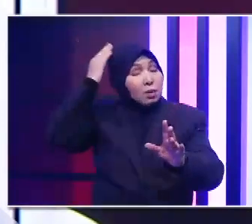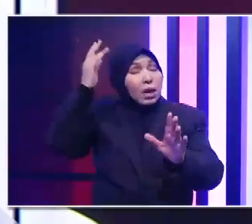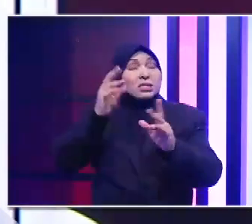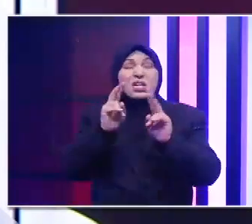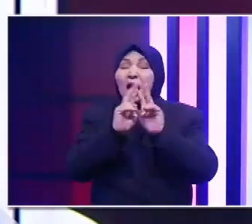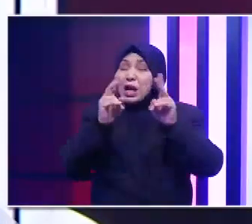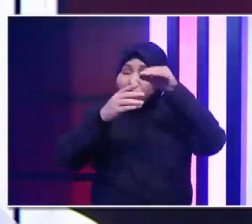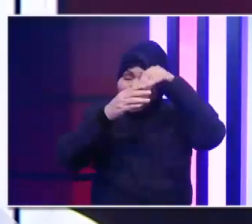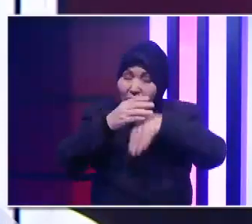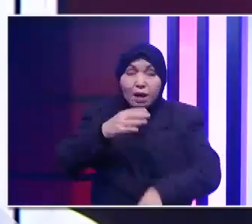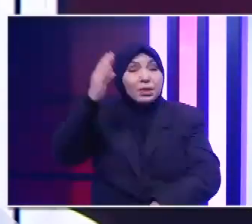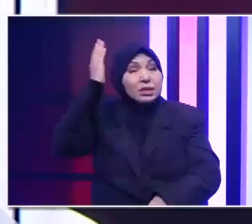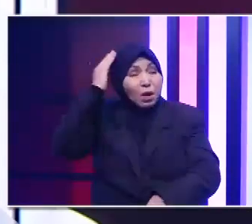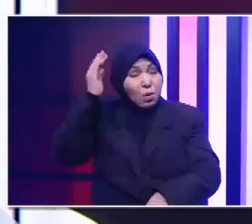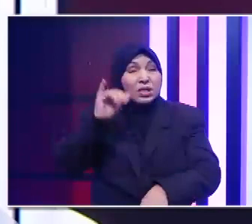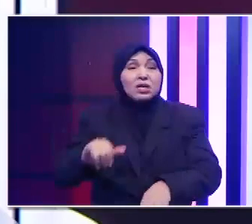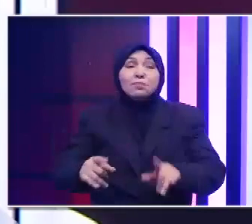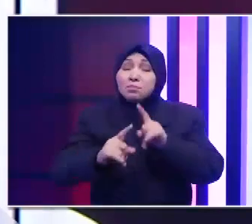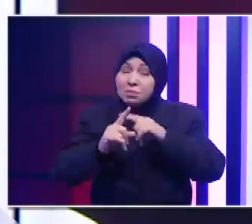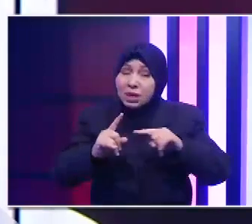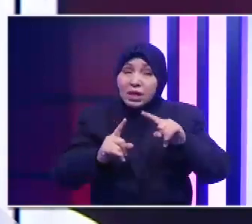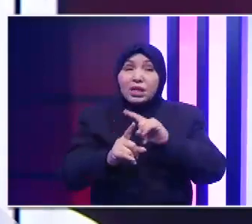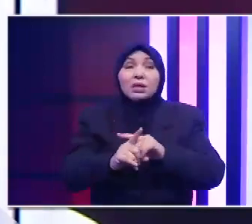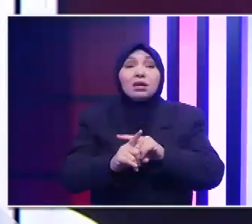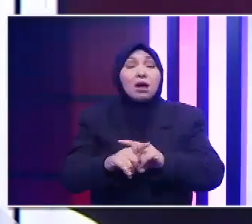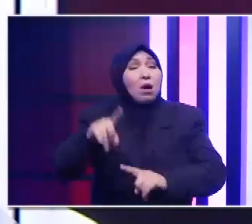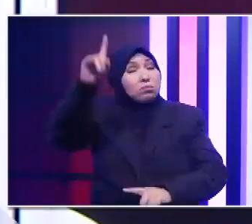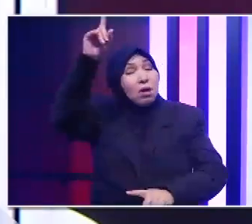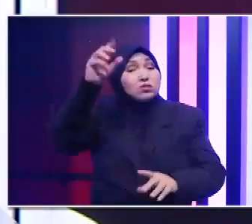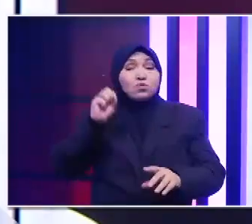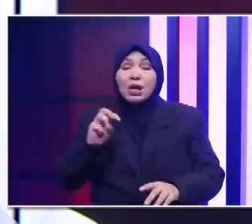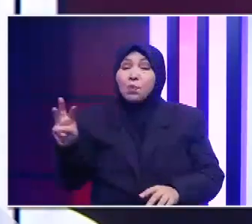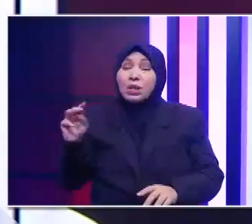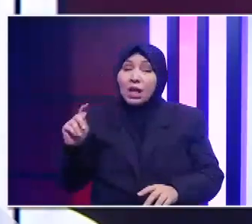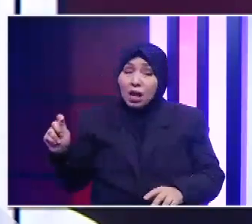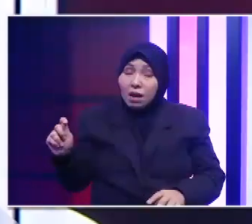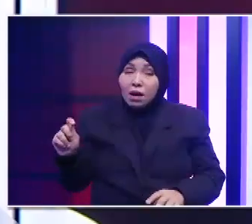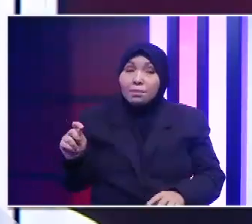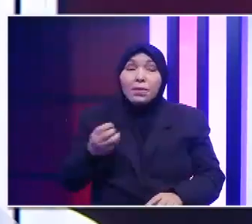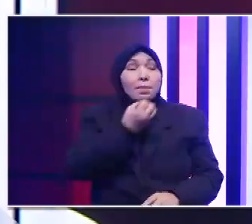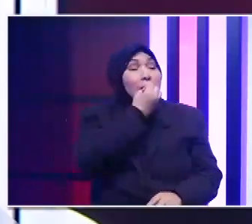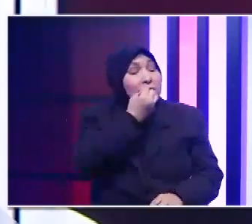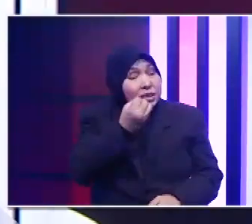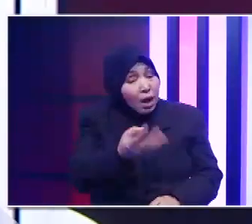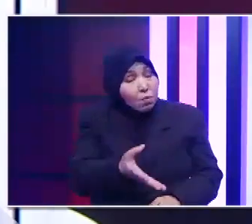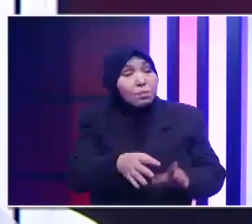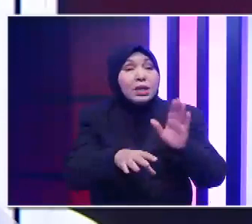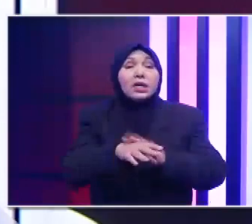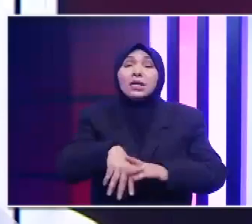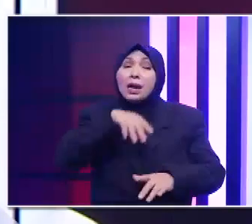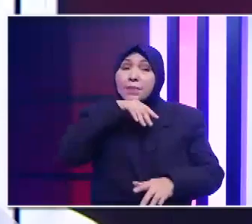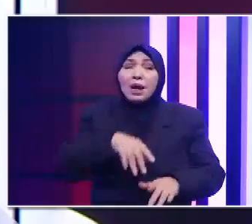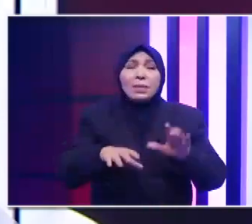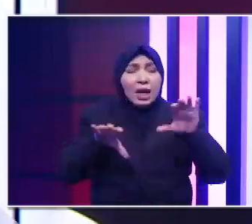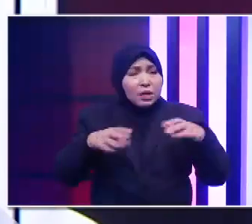pengetahuannya jadi bilamana Allah Subhanahu Wa Ta'ala memberi tahu kepada nabi salam aku